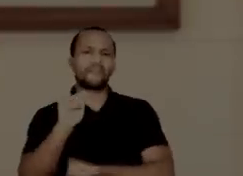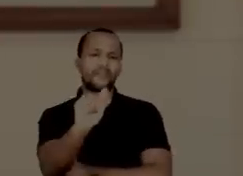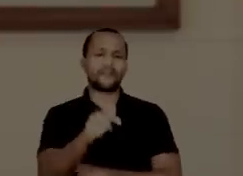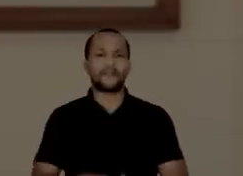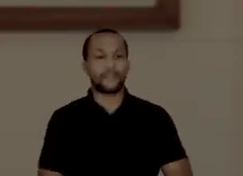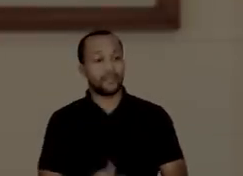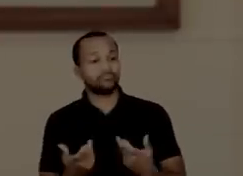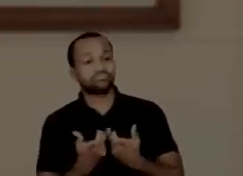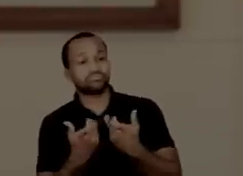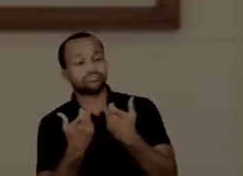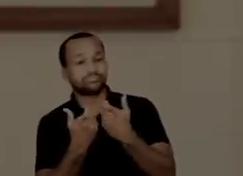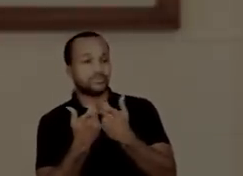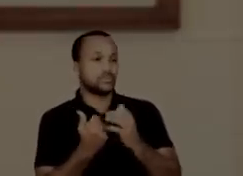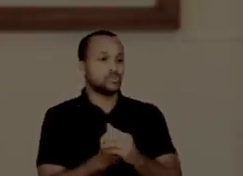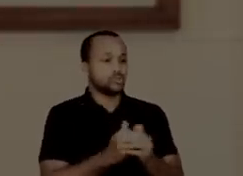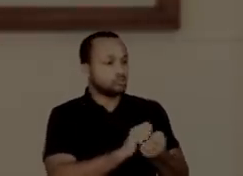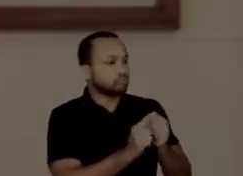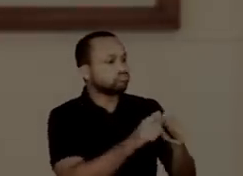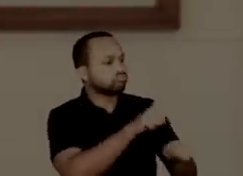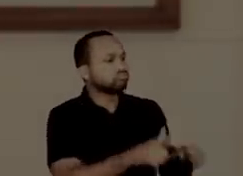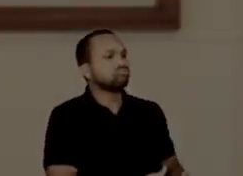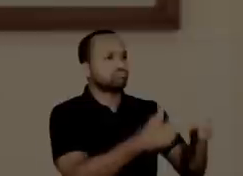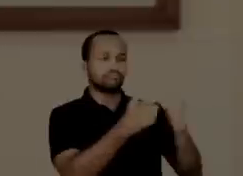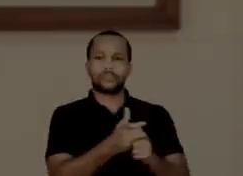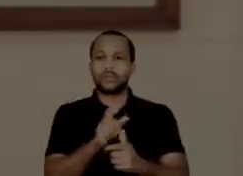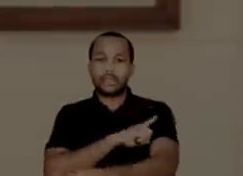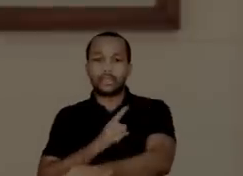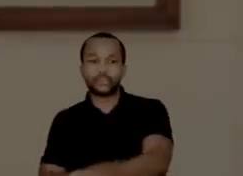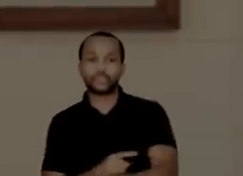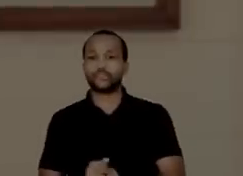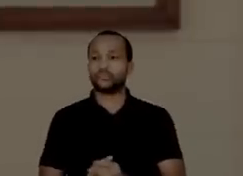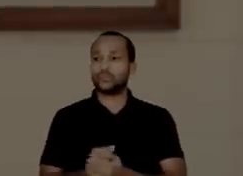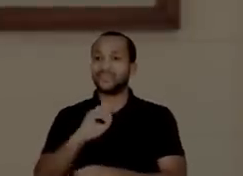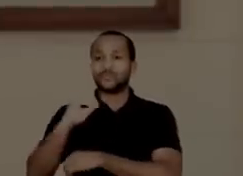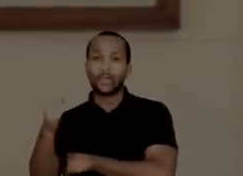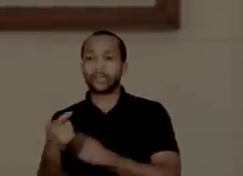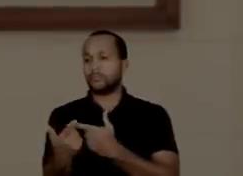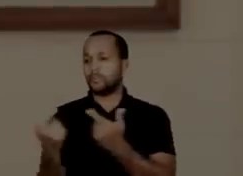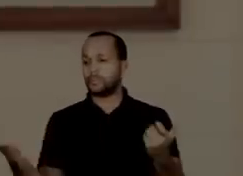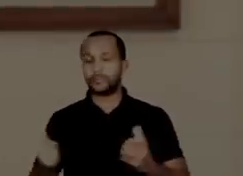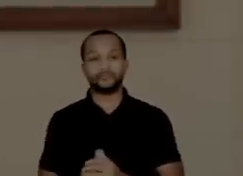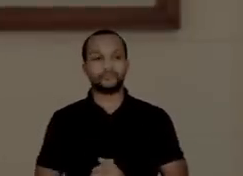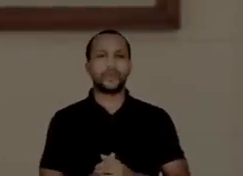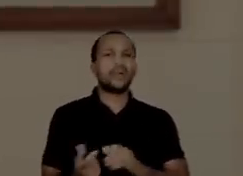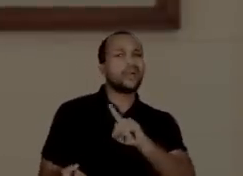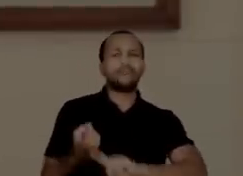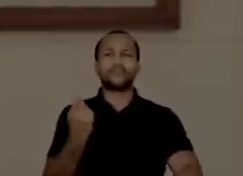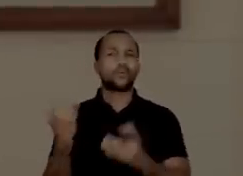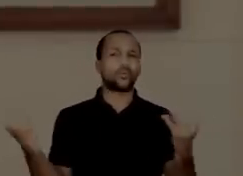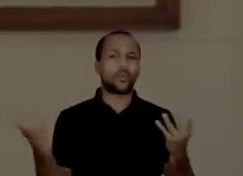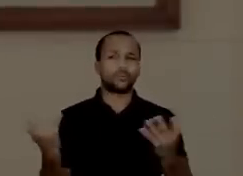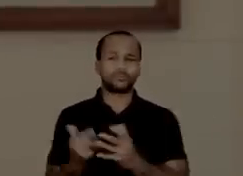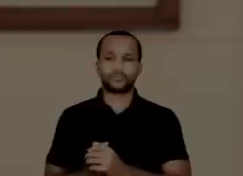Guadeloupe dans les 6 prochaines années. Beaucoup de choses changeront dans l'archipel, en matière de rénovation urbaine, de